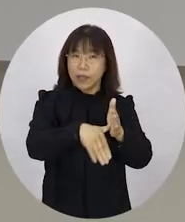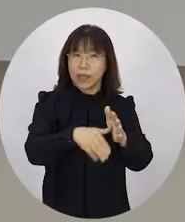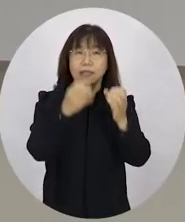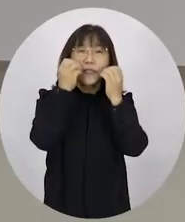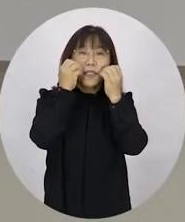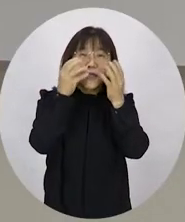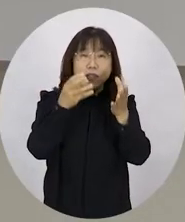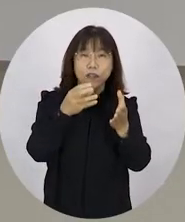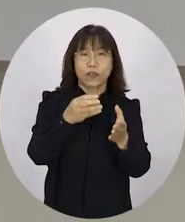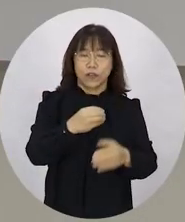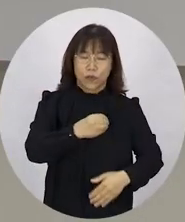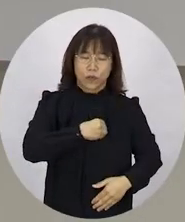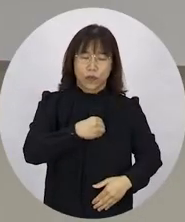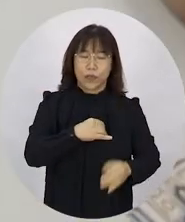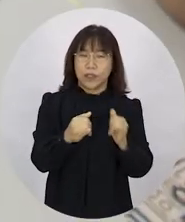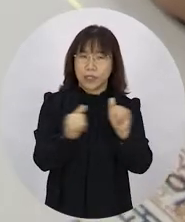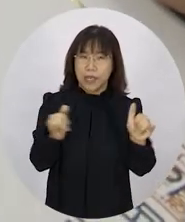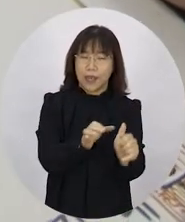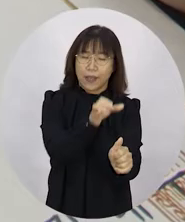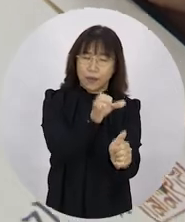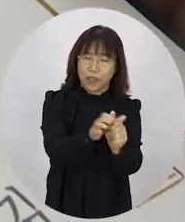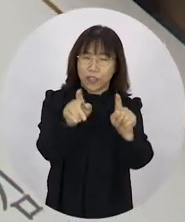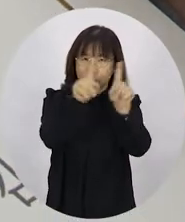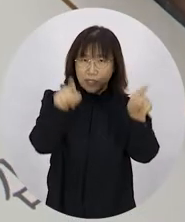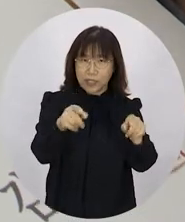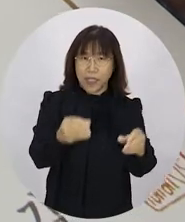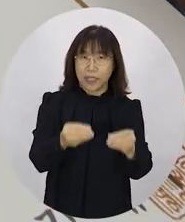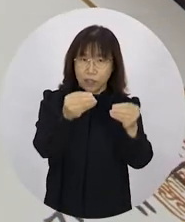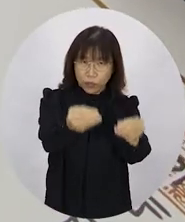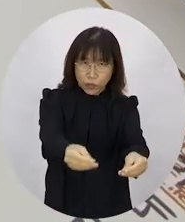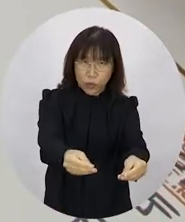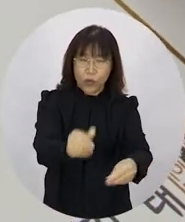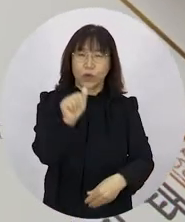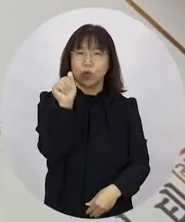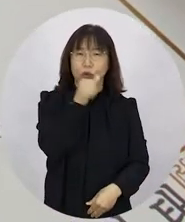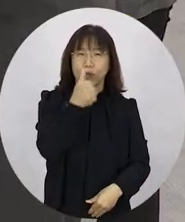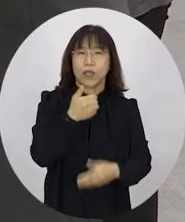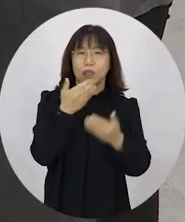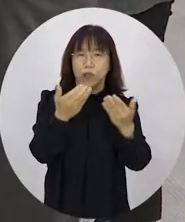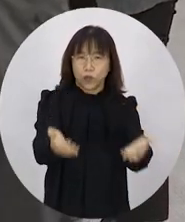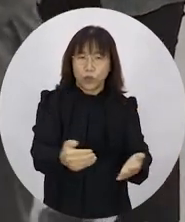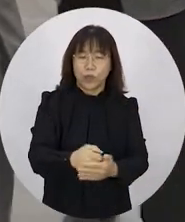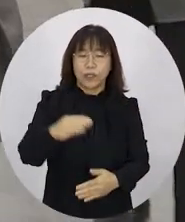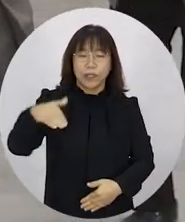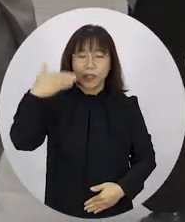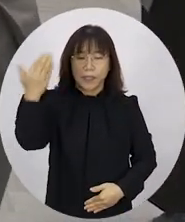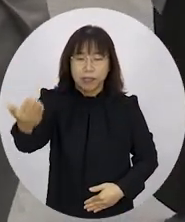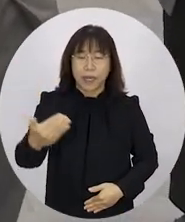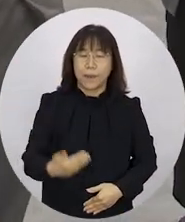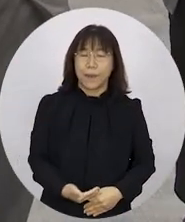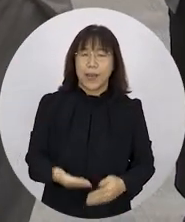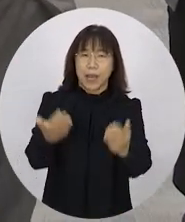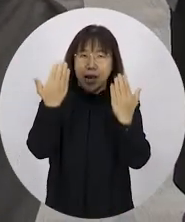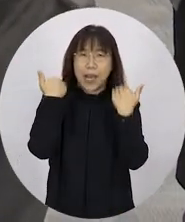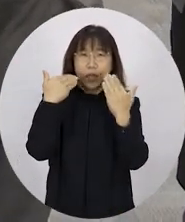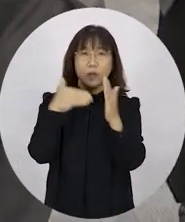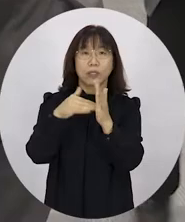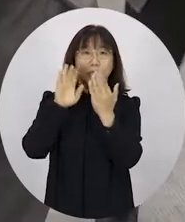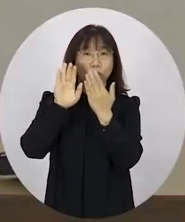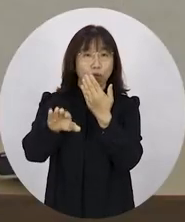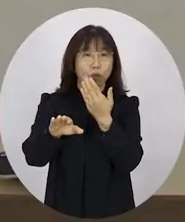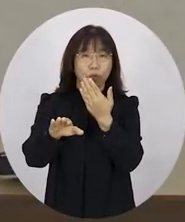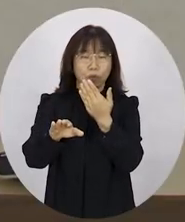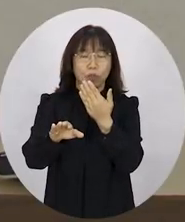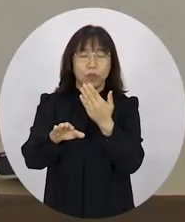회의에서는 먼저 신규 위원 4명에 대한 위촉장 수여와 신규 위원 소개가 진행됐습니다. 이어 방과 후 돌봄